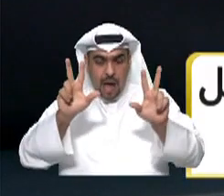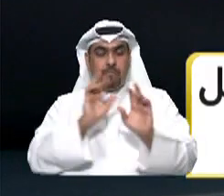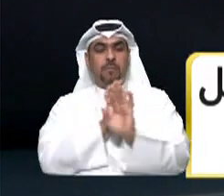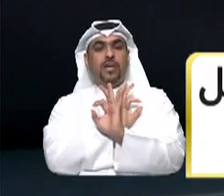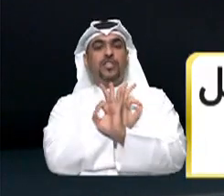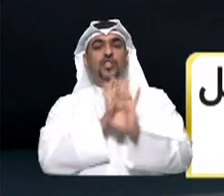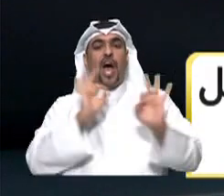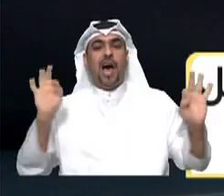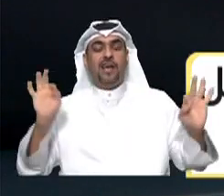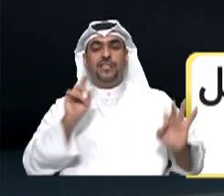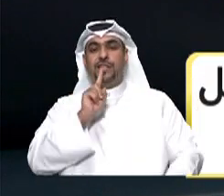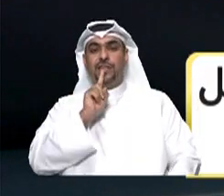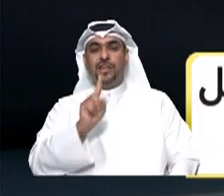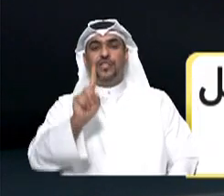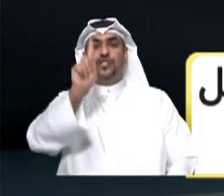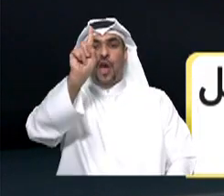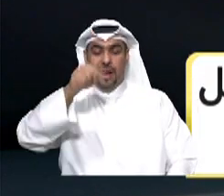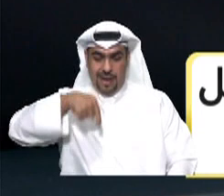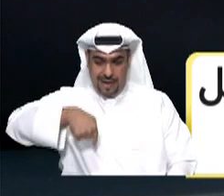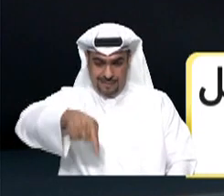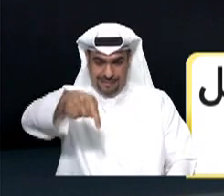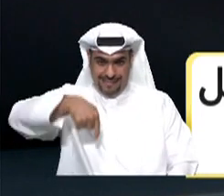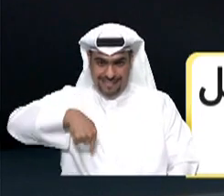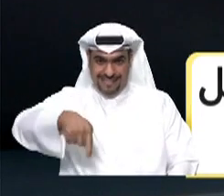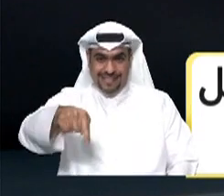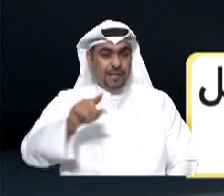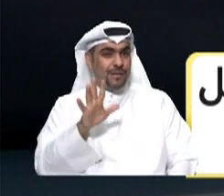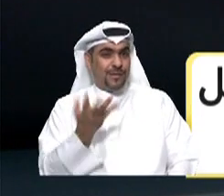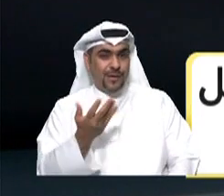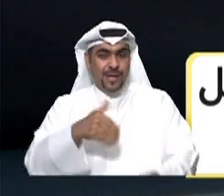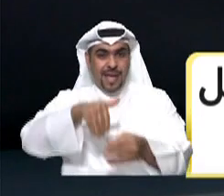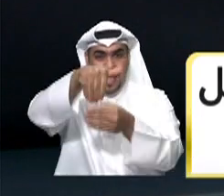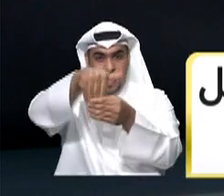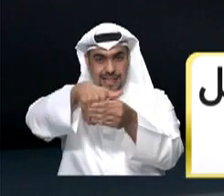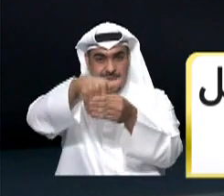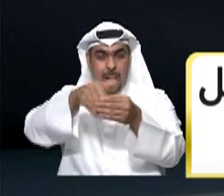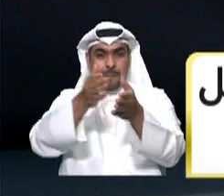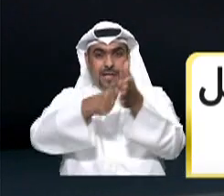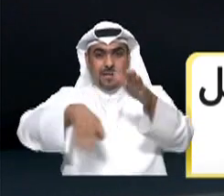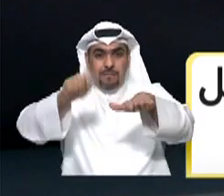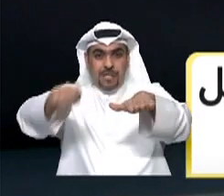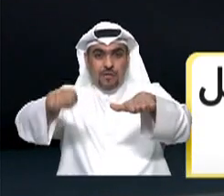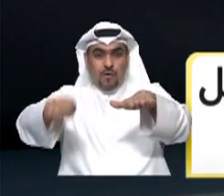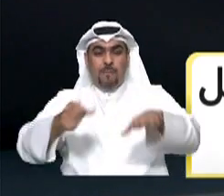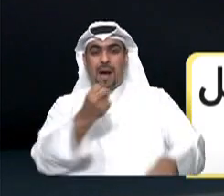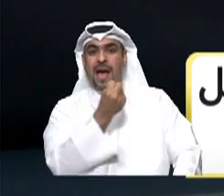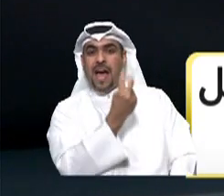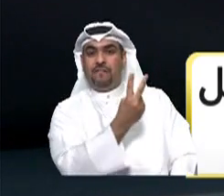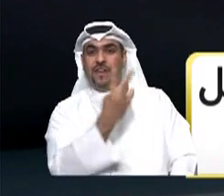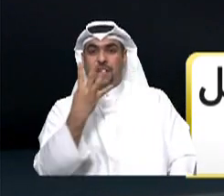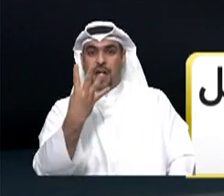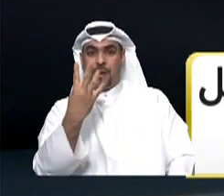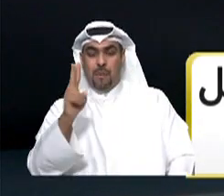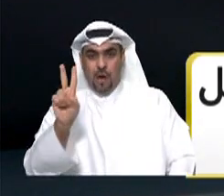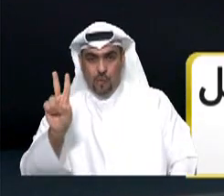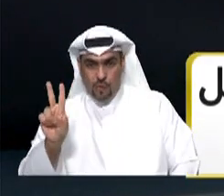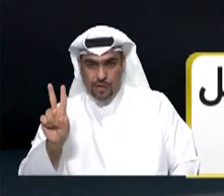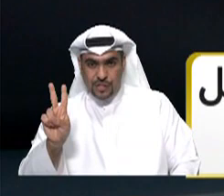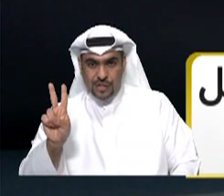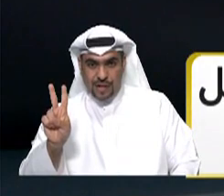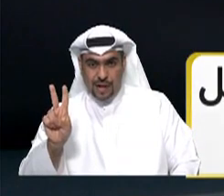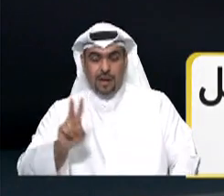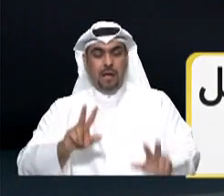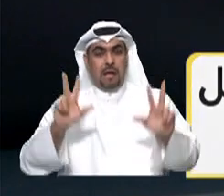الفرصه الكامله للاعلاميين لنقل الحدث الديمقراطي ام 2024 سواء عبر خدمات المركز